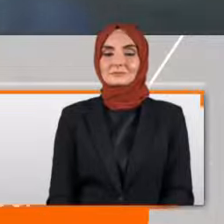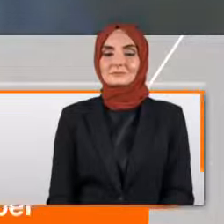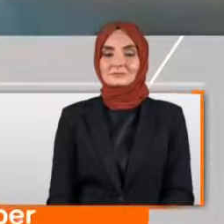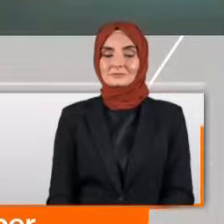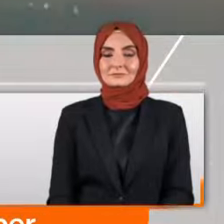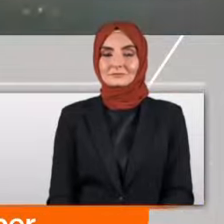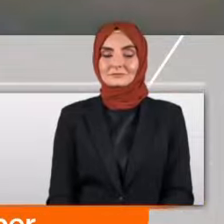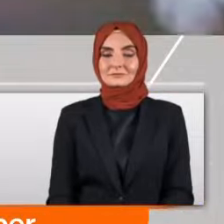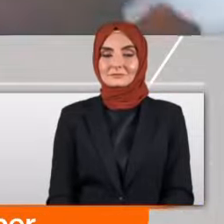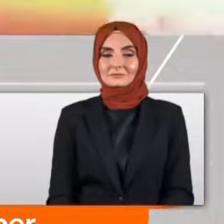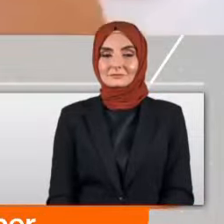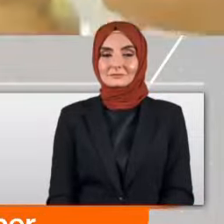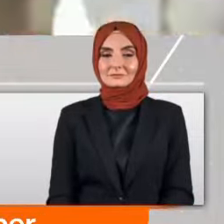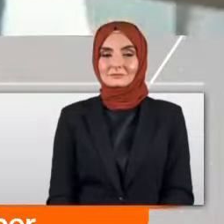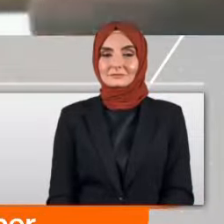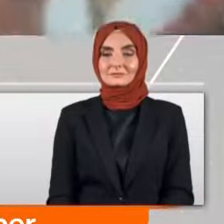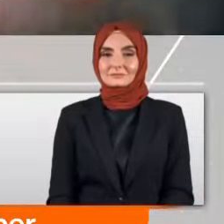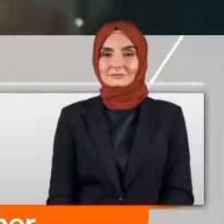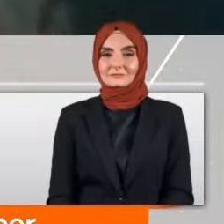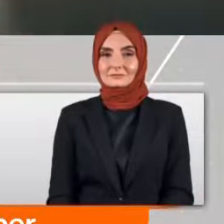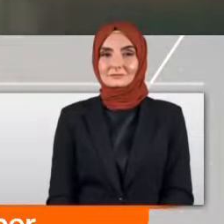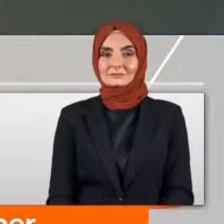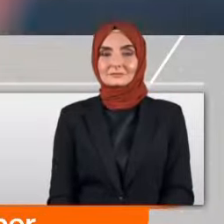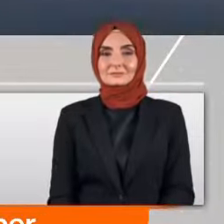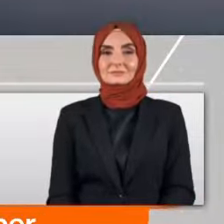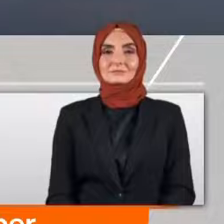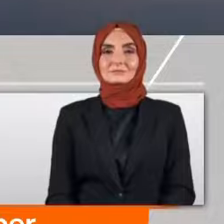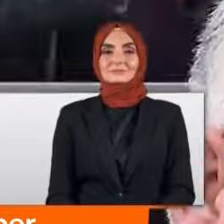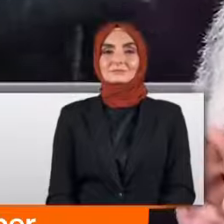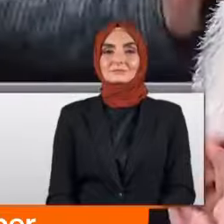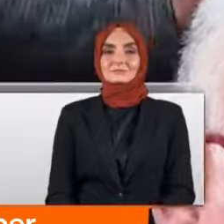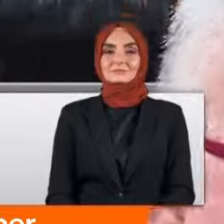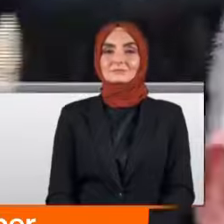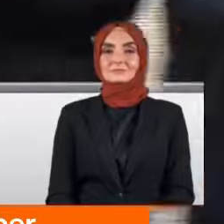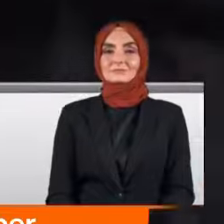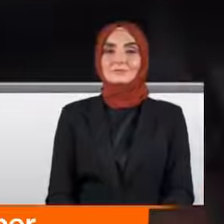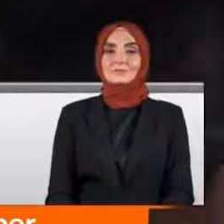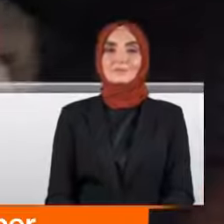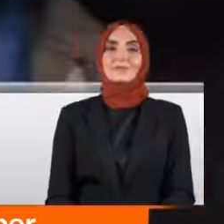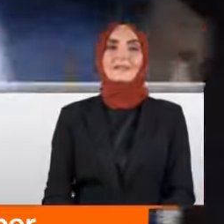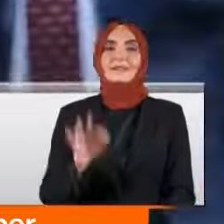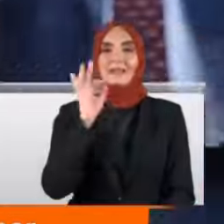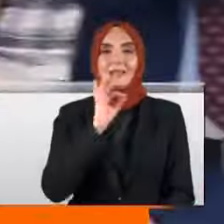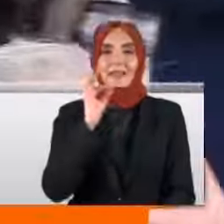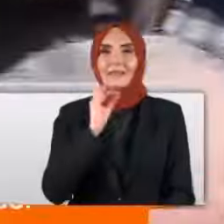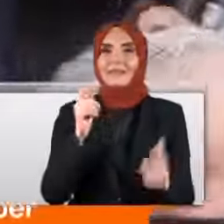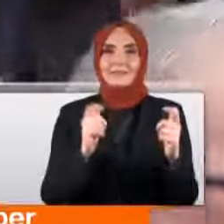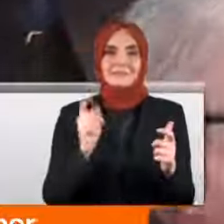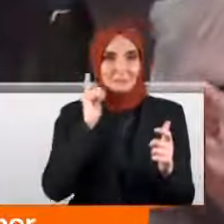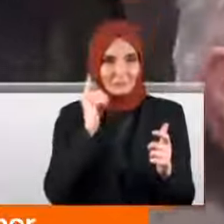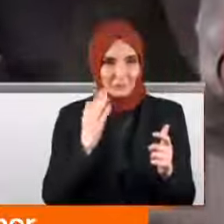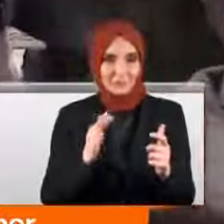arkadaşlar. Onu da bizim halk, vatandaşlar uyandı, sahip çıktı. Erik de buranın, Erik Dalı da buranın.